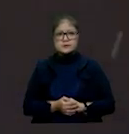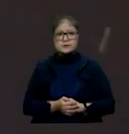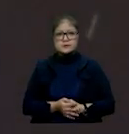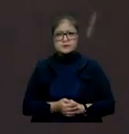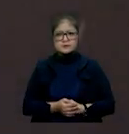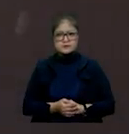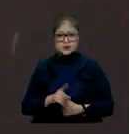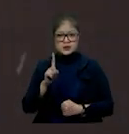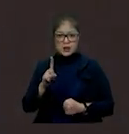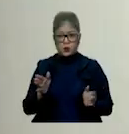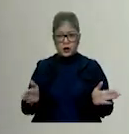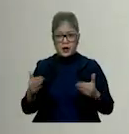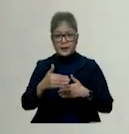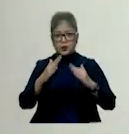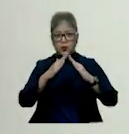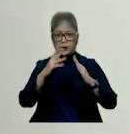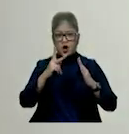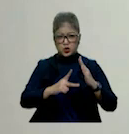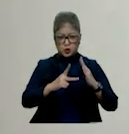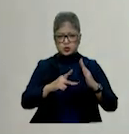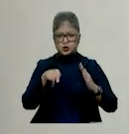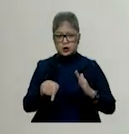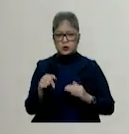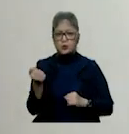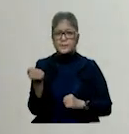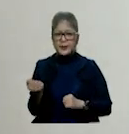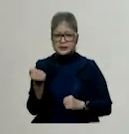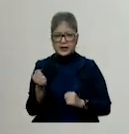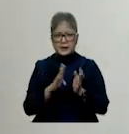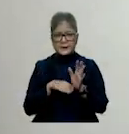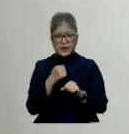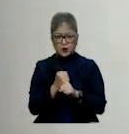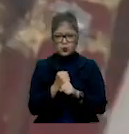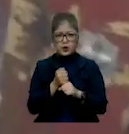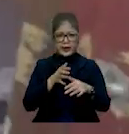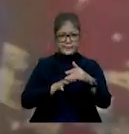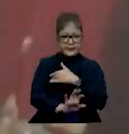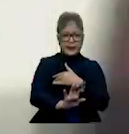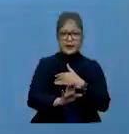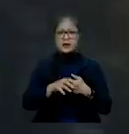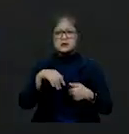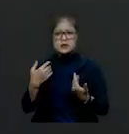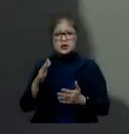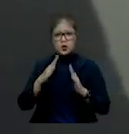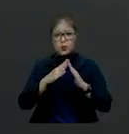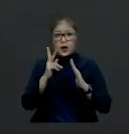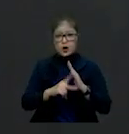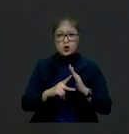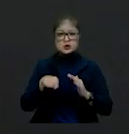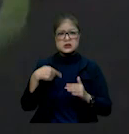Satu kamar di rumah kos Jalan Siaga Raya Pasar Minggu, Jakarta Selatan digerebek petugas gabungan. Rumah kos ini diduga kerap dijadikan